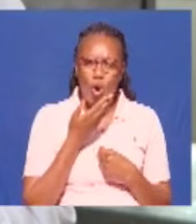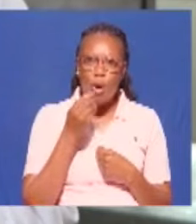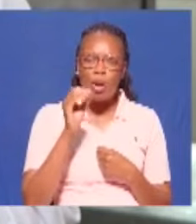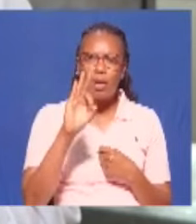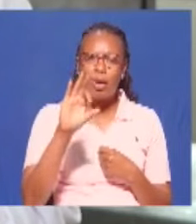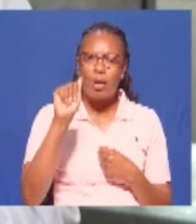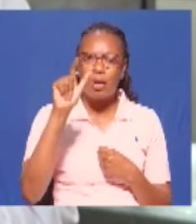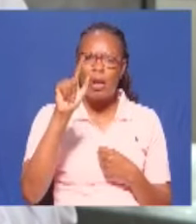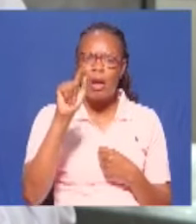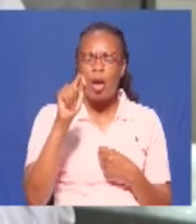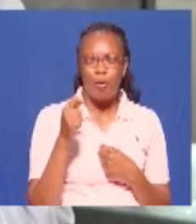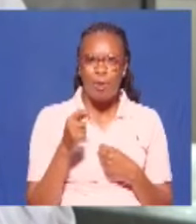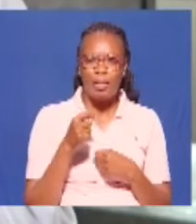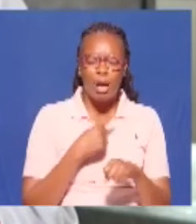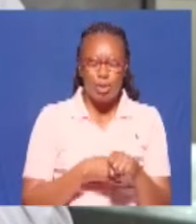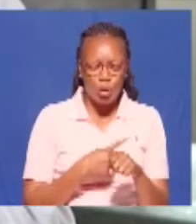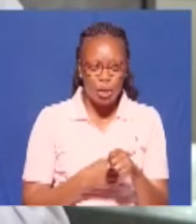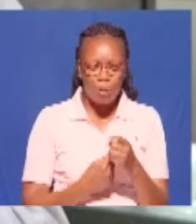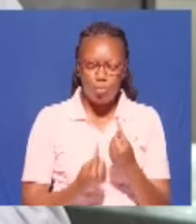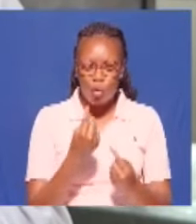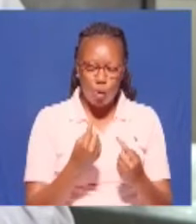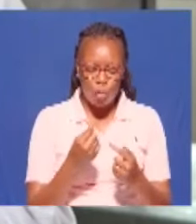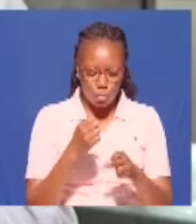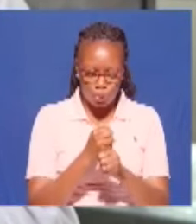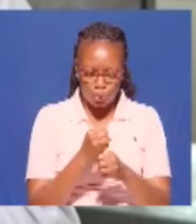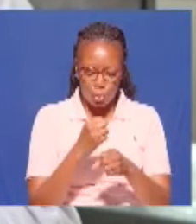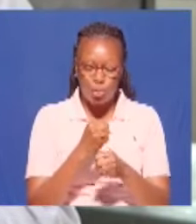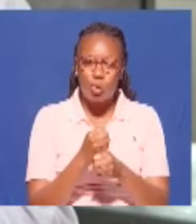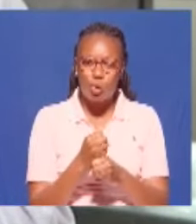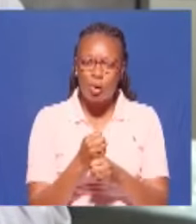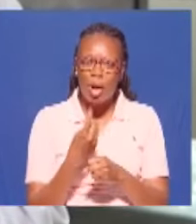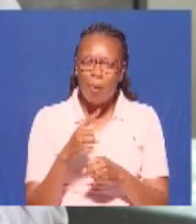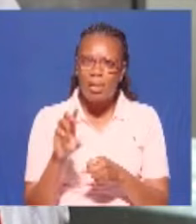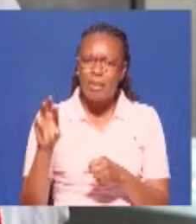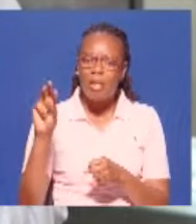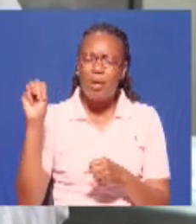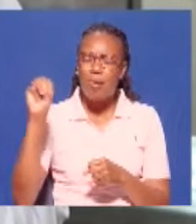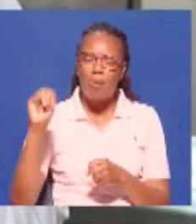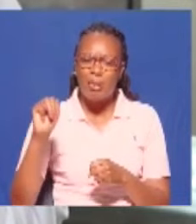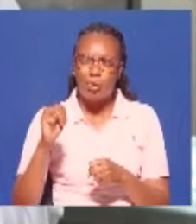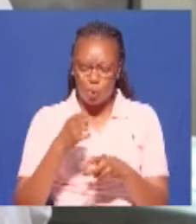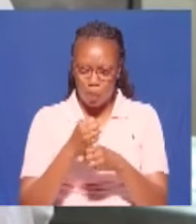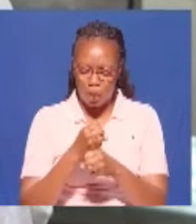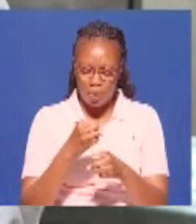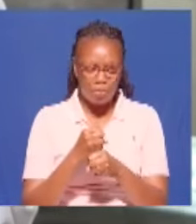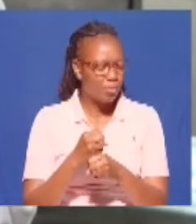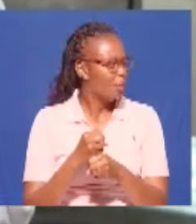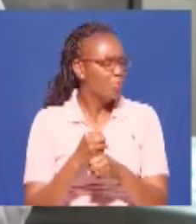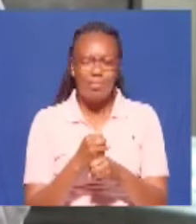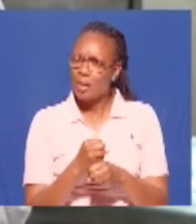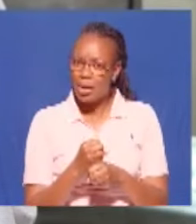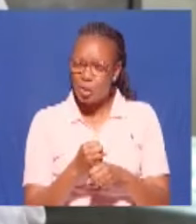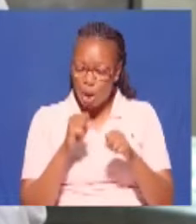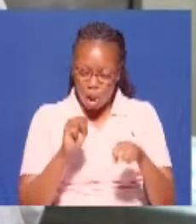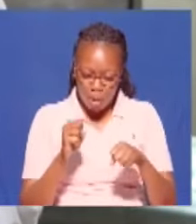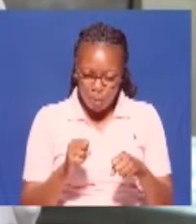binder. And mushroom haina hizo binding qualities. So unaweza tengeneza hiyo sausage ikose kushikana